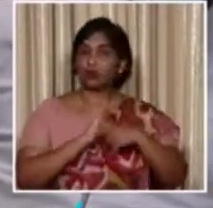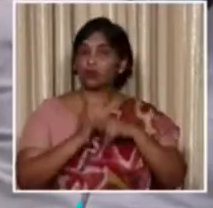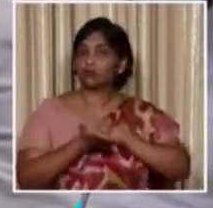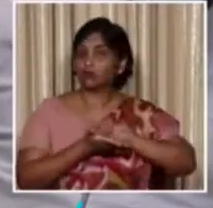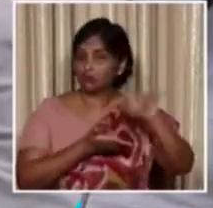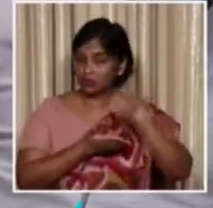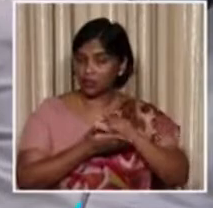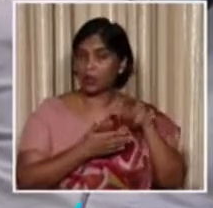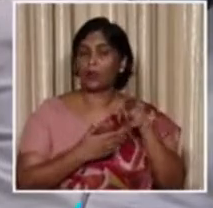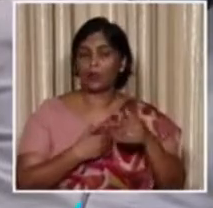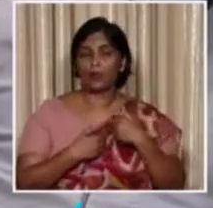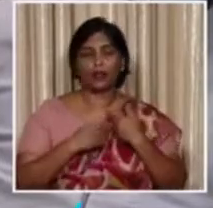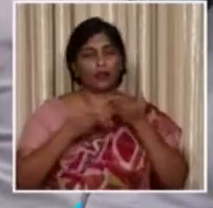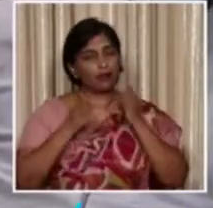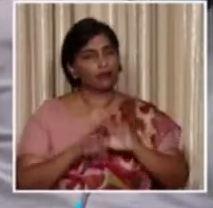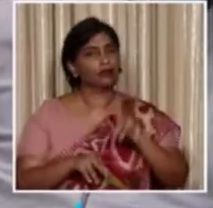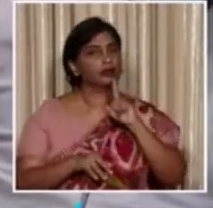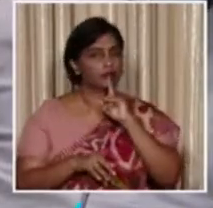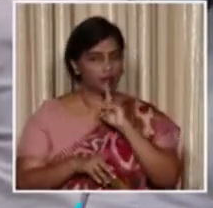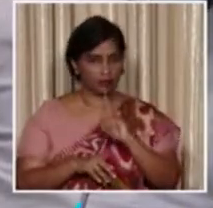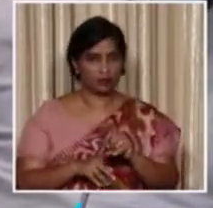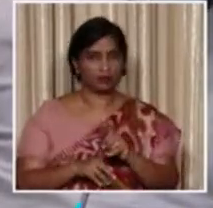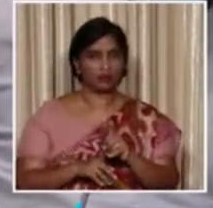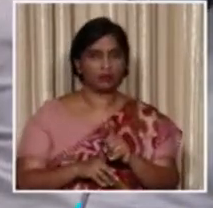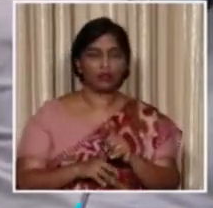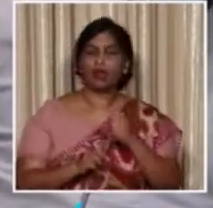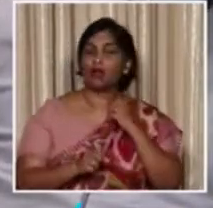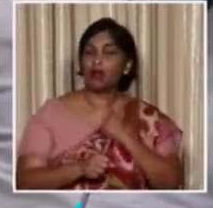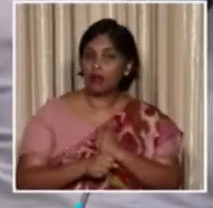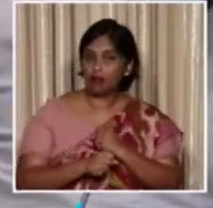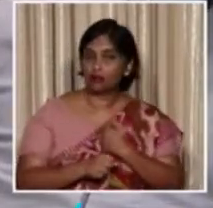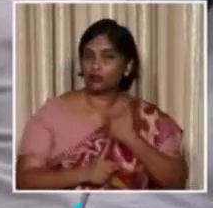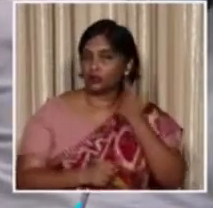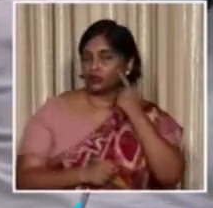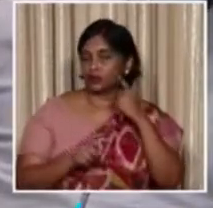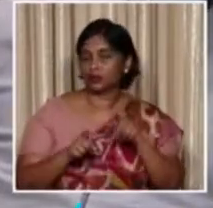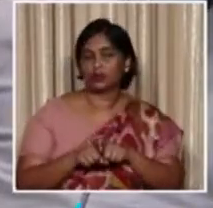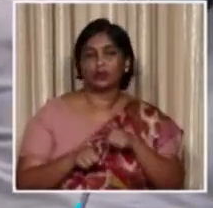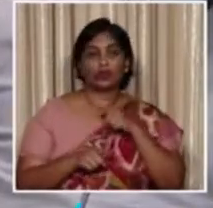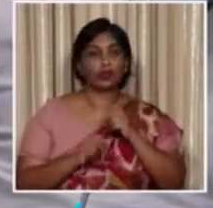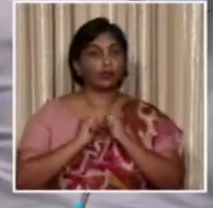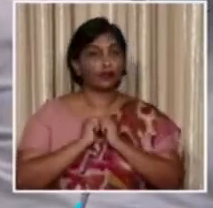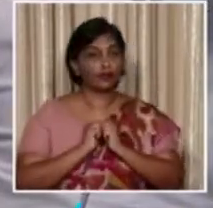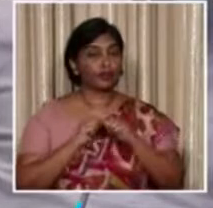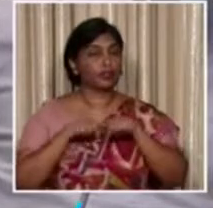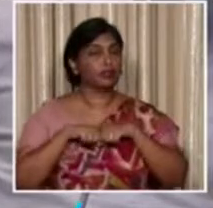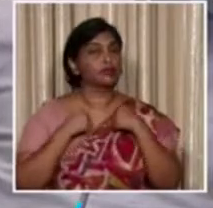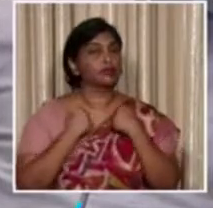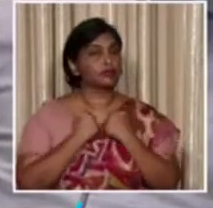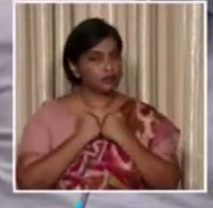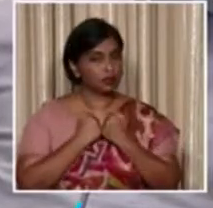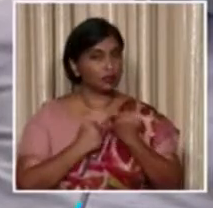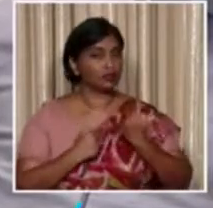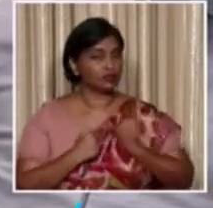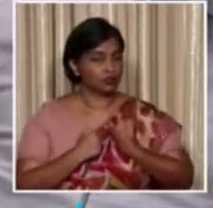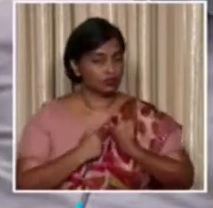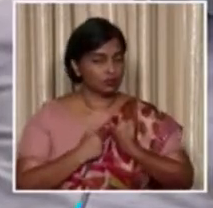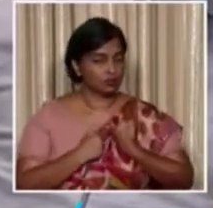අයගෙන් මම අවසාන වශයෙන් කියන්න ඕනේ ආණ්ඩුව මම දන්න විදිහට ඒ වෘත්තීය සමිති